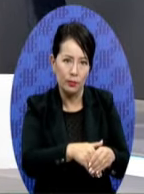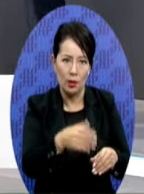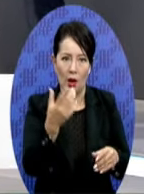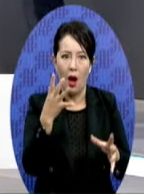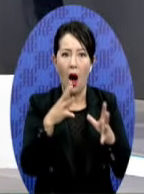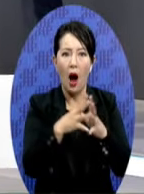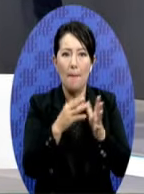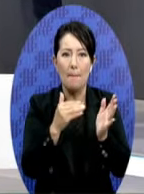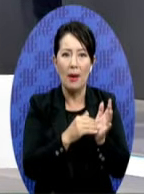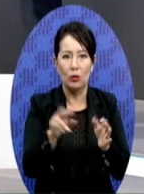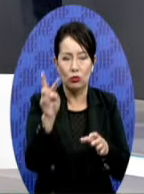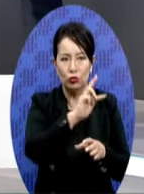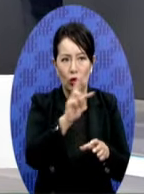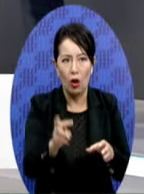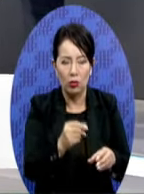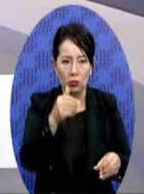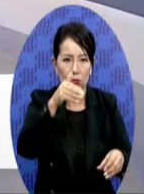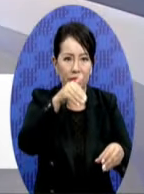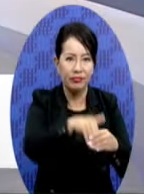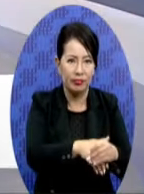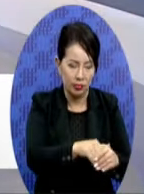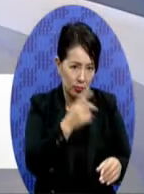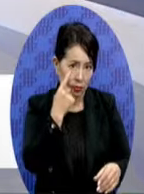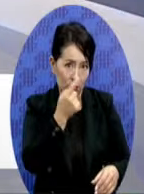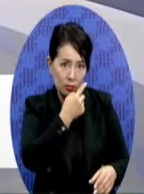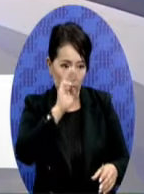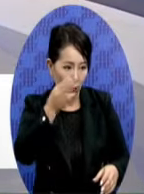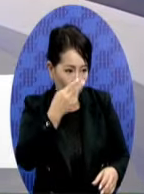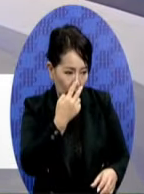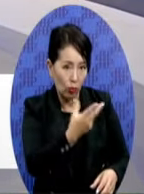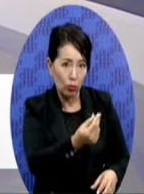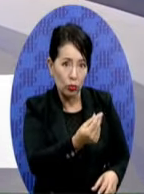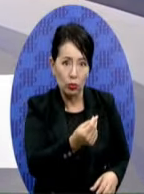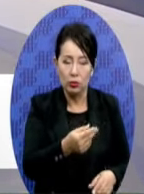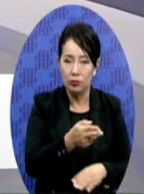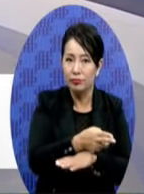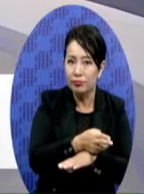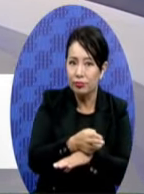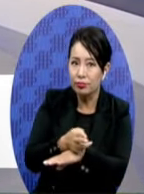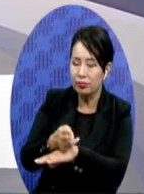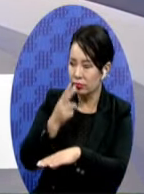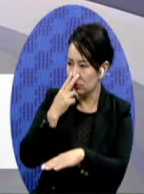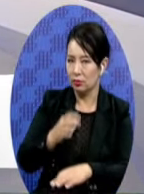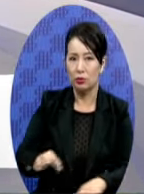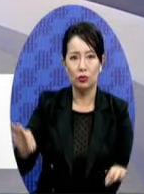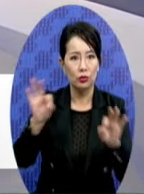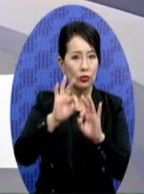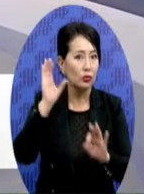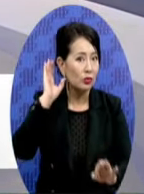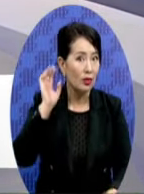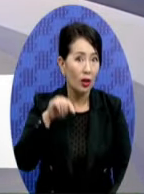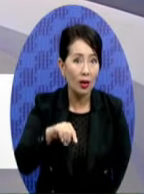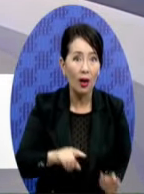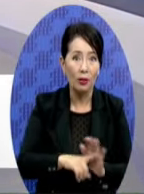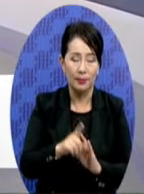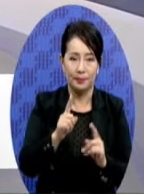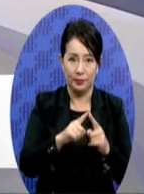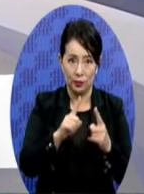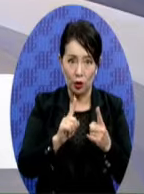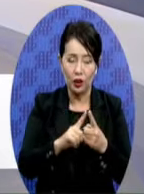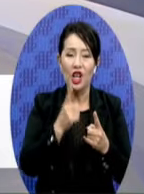хэл ахвал гэж зүйлийг бид нар маш их ярьдаг боловч яг бодит яг энэ дүрс бичлэгээр одоо харж ирсэн нь бол цөөхөн. За үүн дээр одоо нэмээд дэлхийм бол